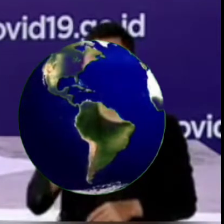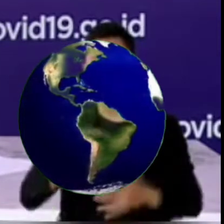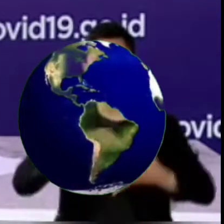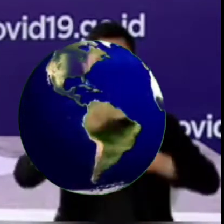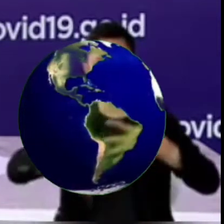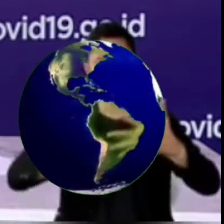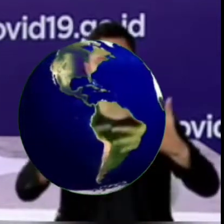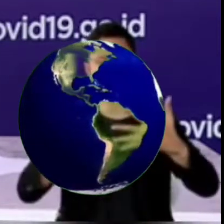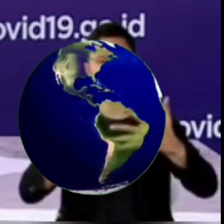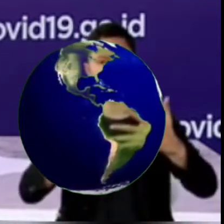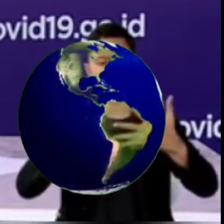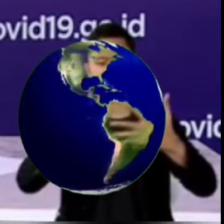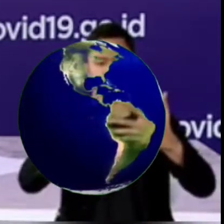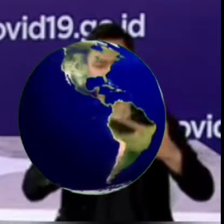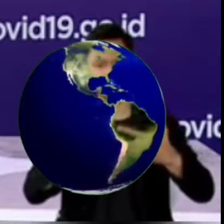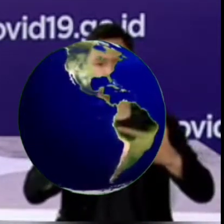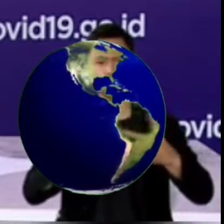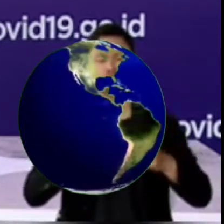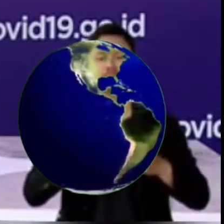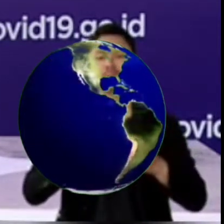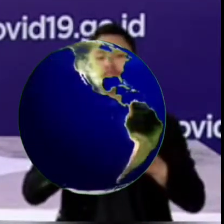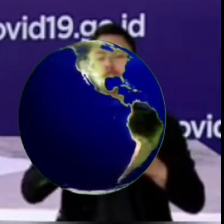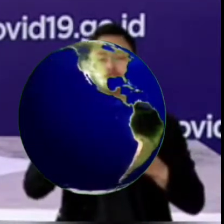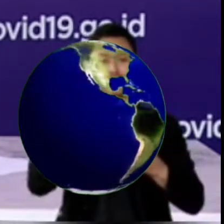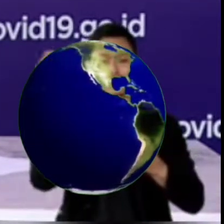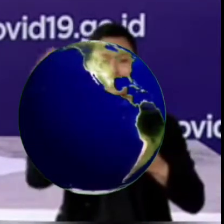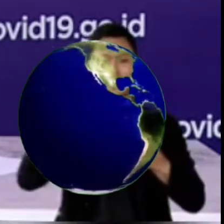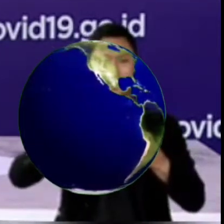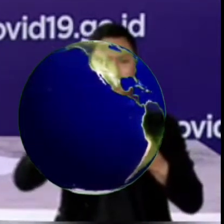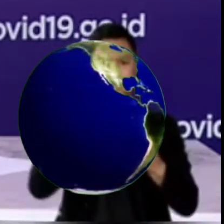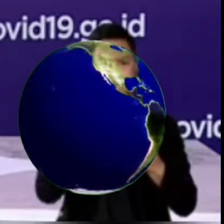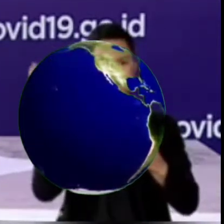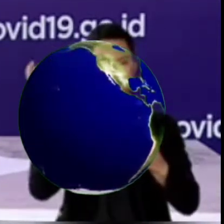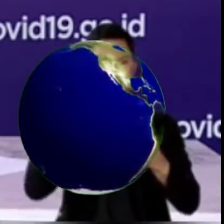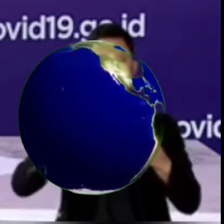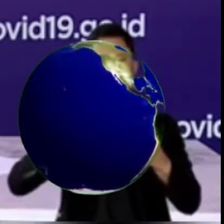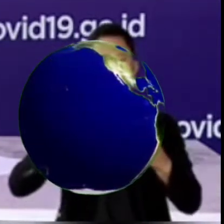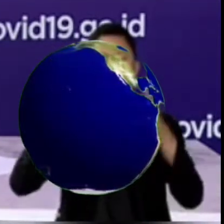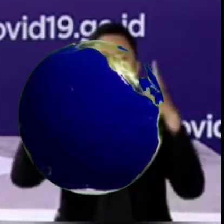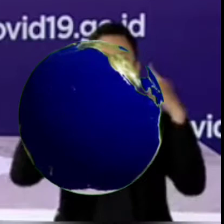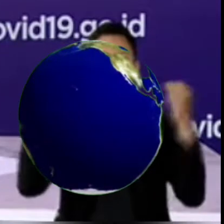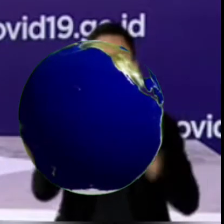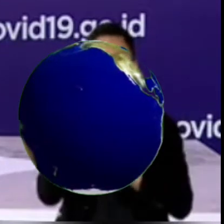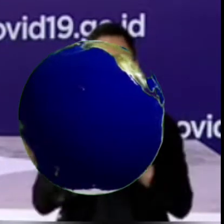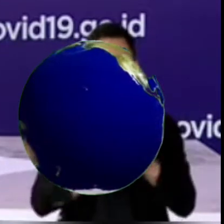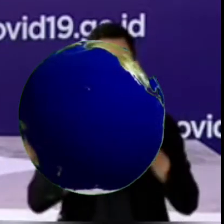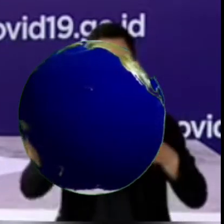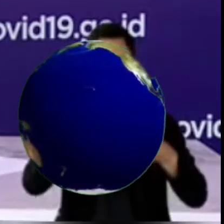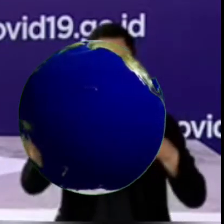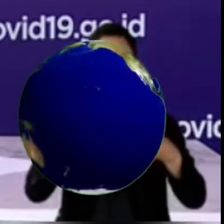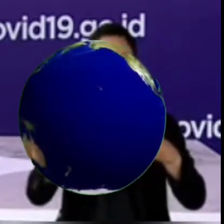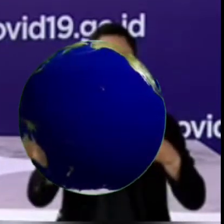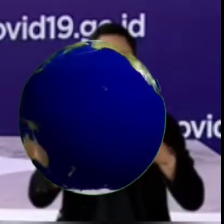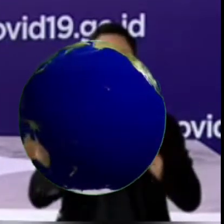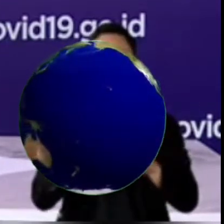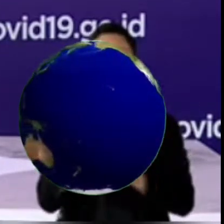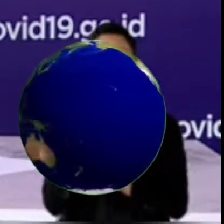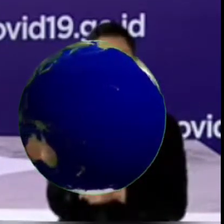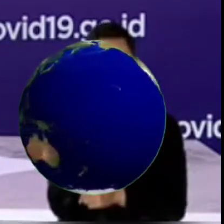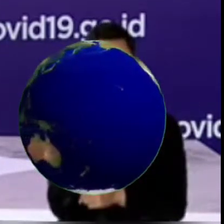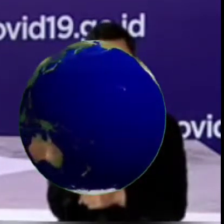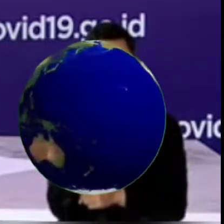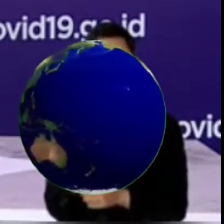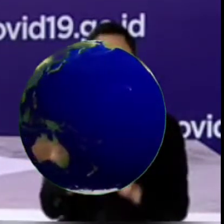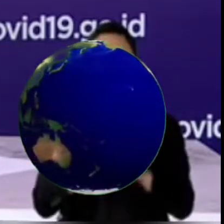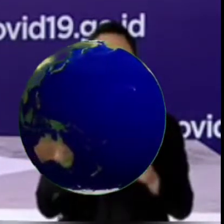pasien COVID-19 pada pekan ketiga Maret tahun 2021 mengalami peningkatan. Data per tanggal